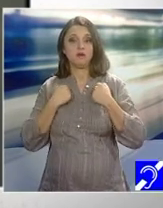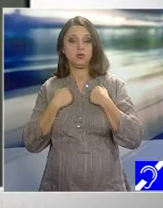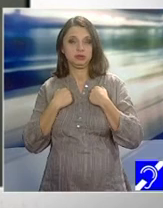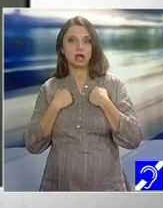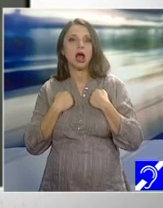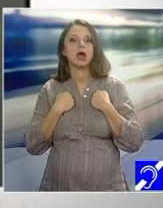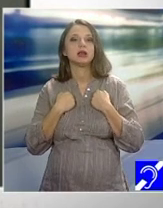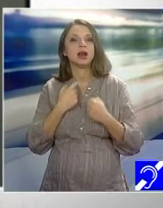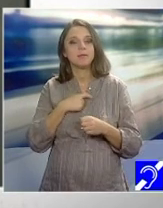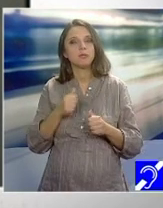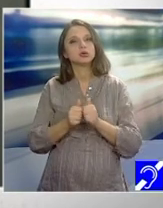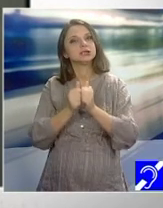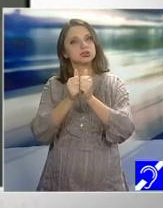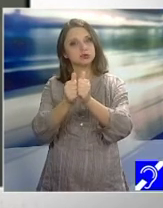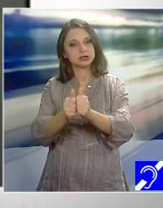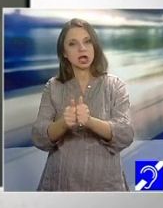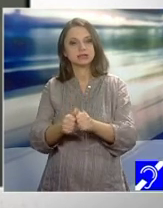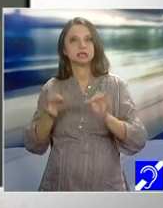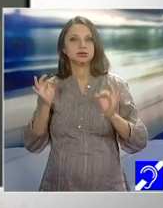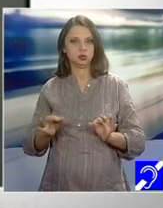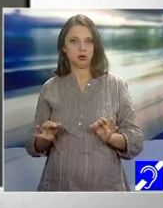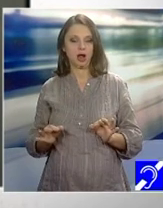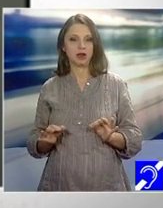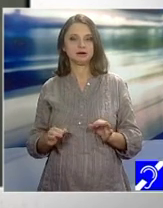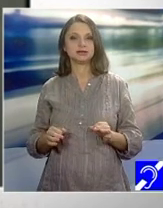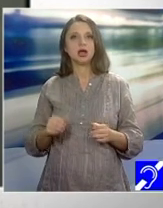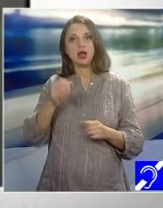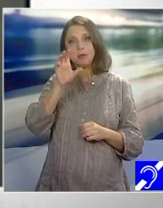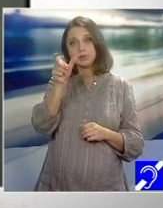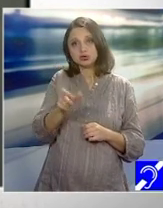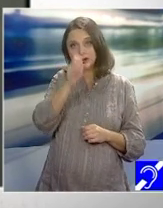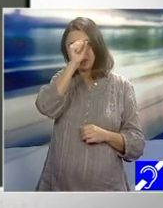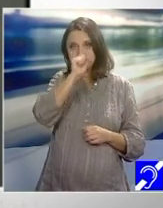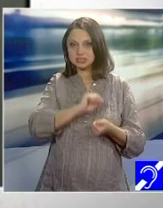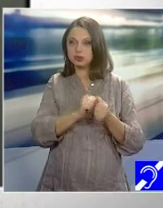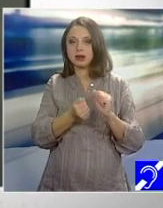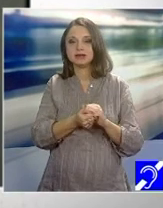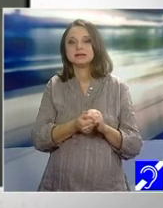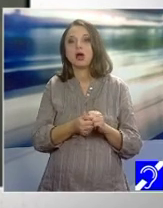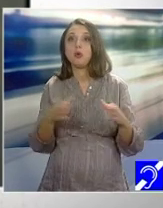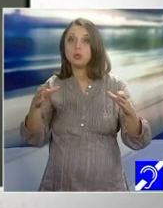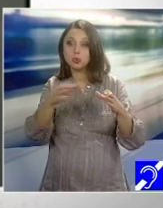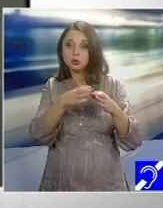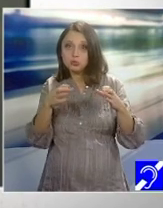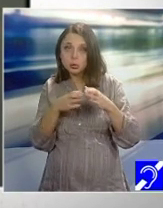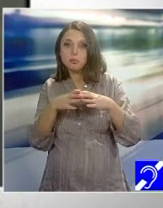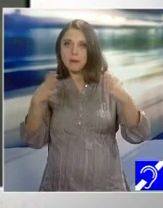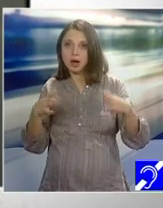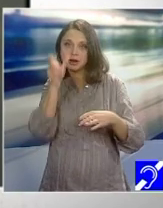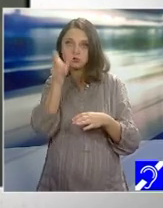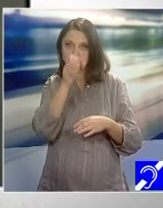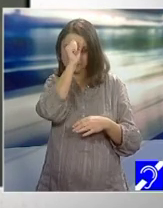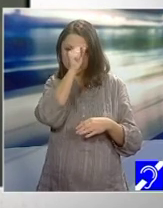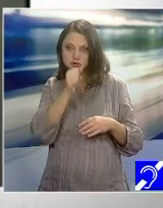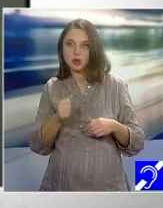însoțească în siguranță nevăzători sau grupuri de nevăzători pe acest traseu turistic identificat și totodată am